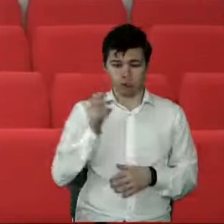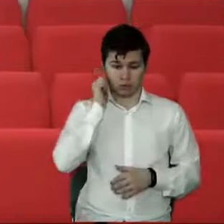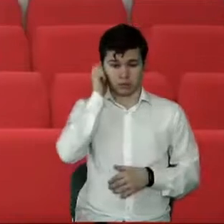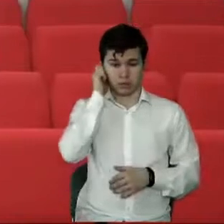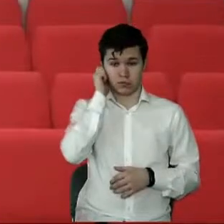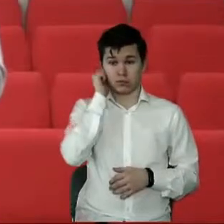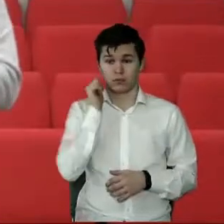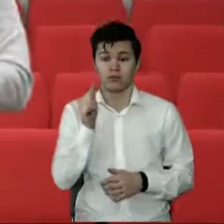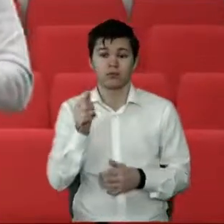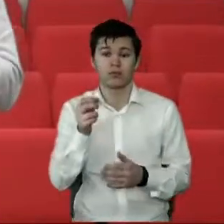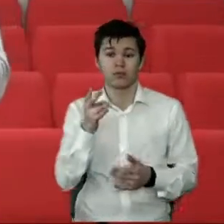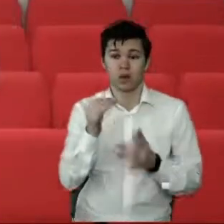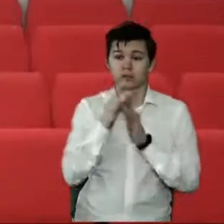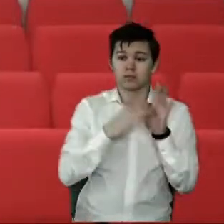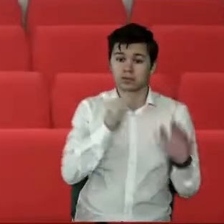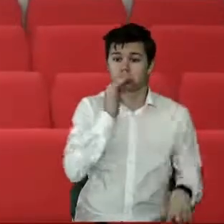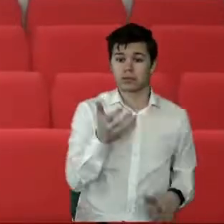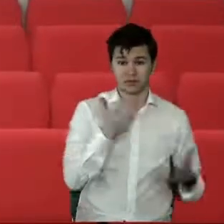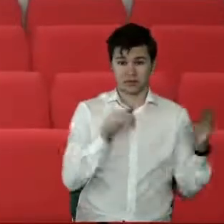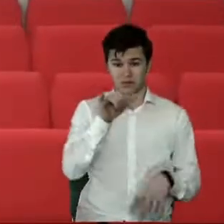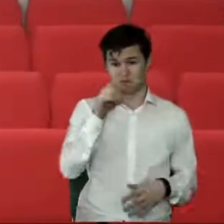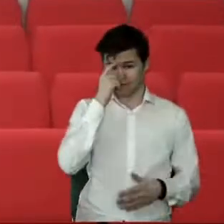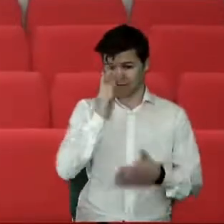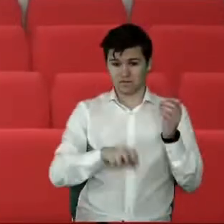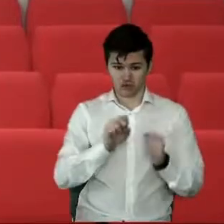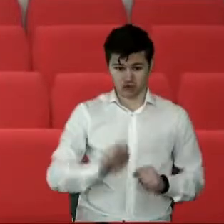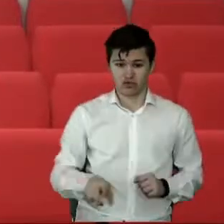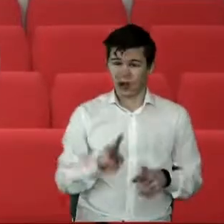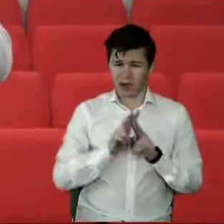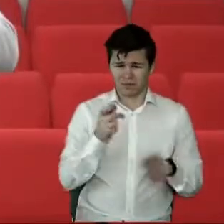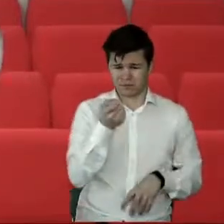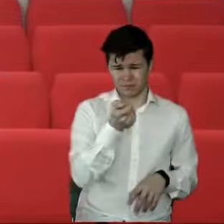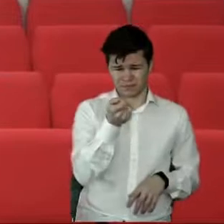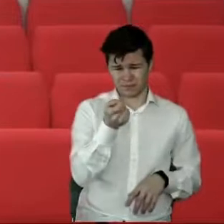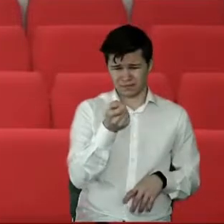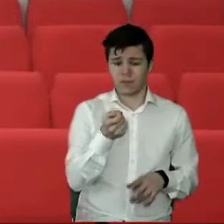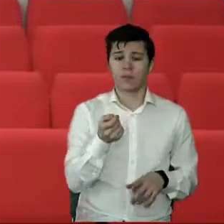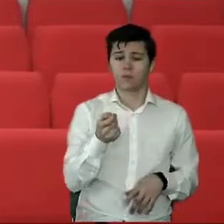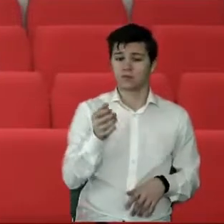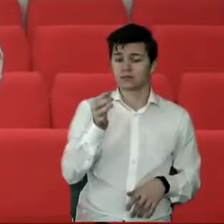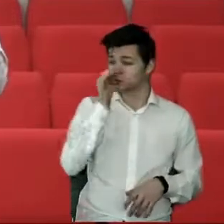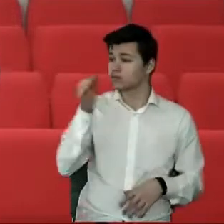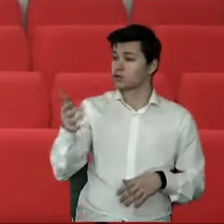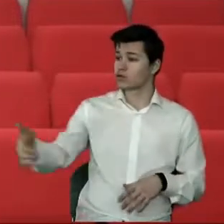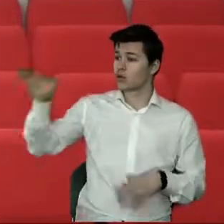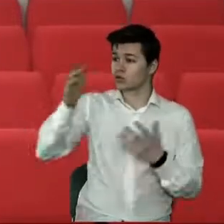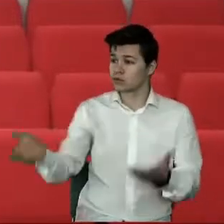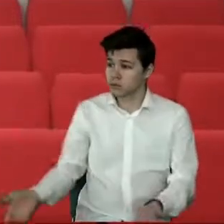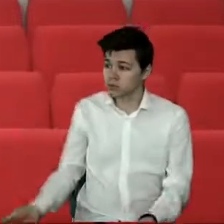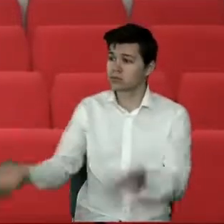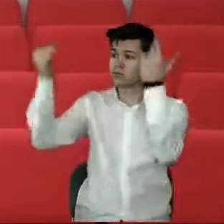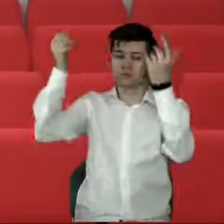словам вашим, если будете иметь веру, как горчичное зерно. Но если даже этой веры не хватает, сколько нужно